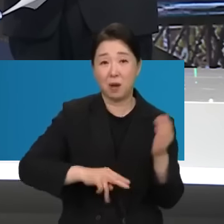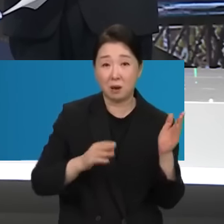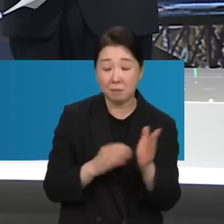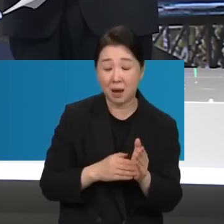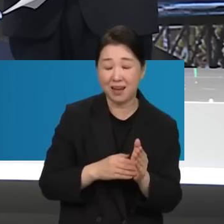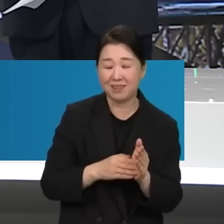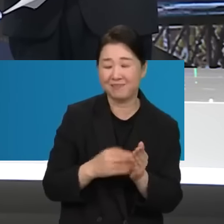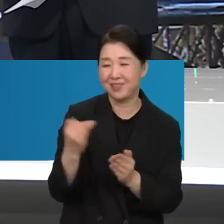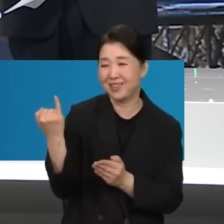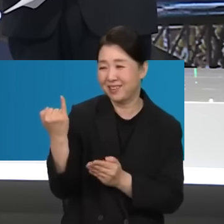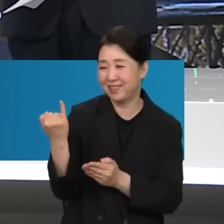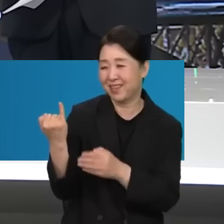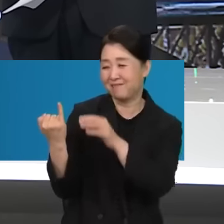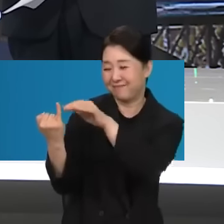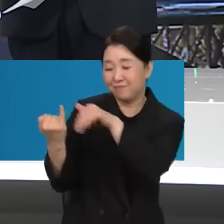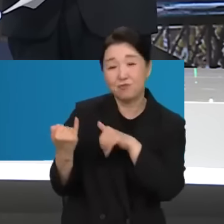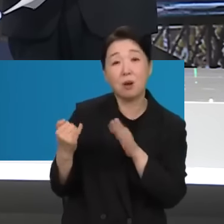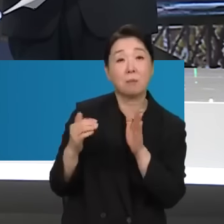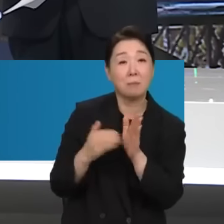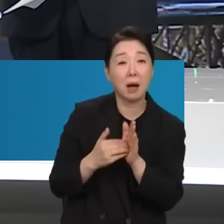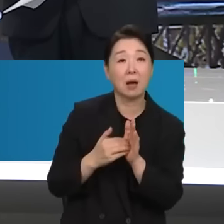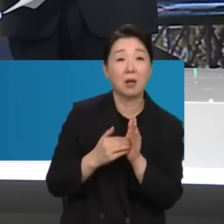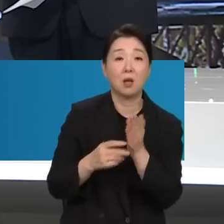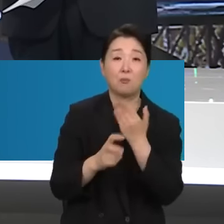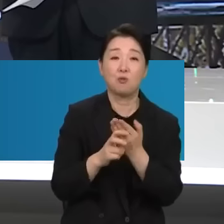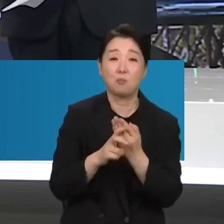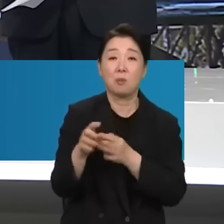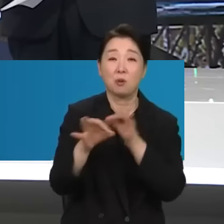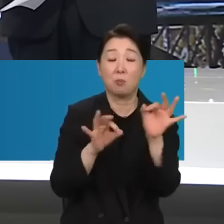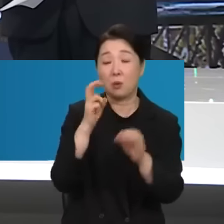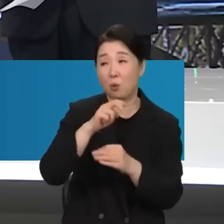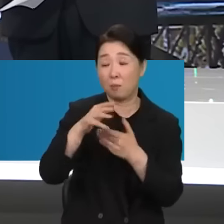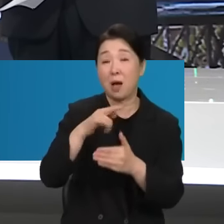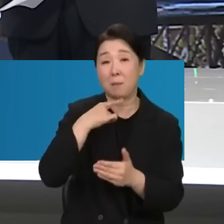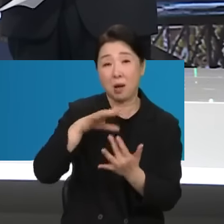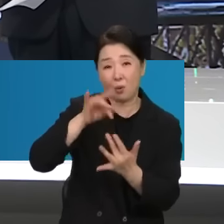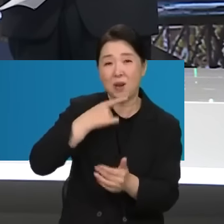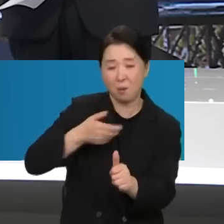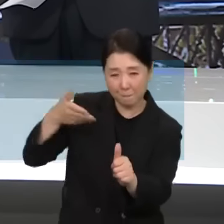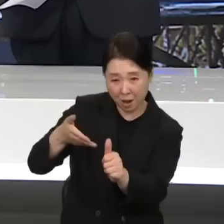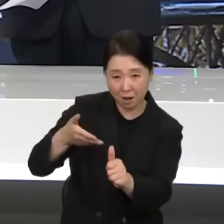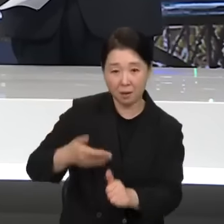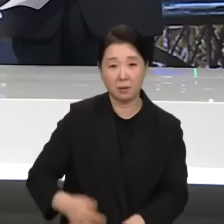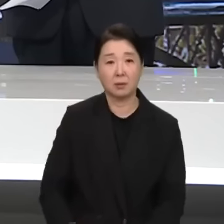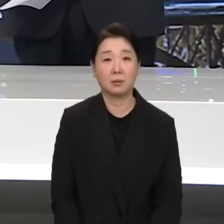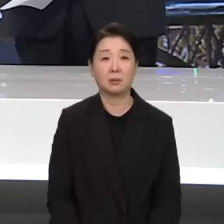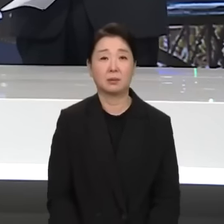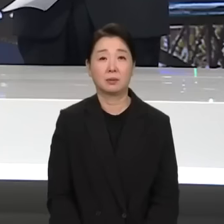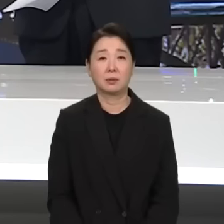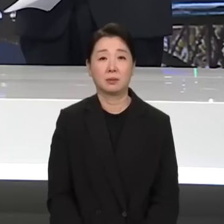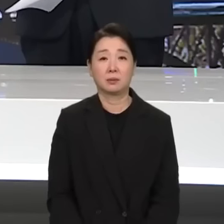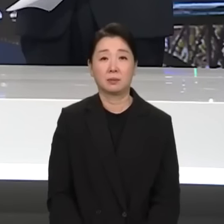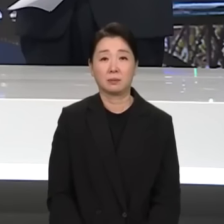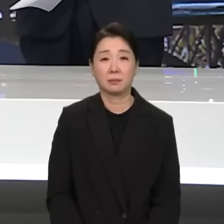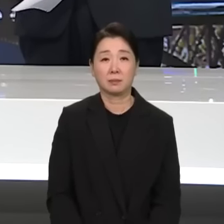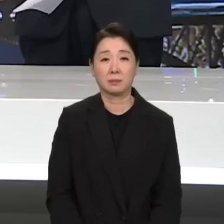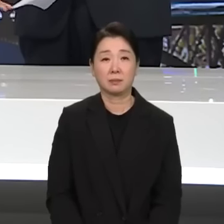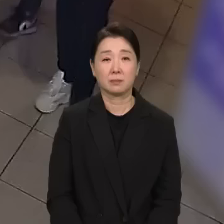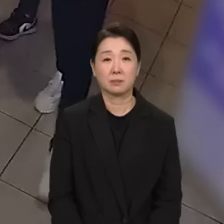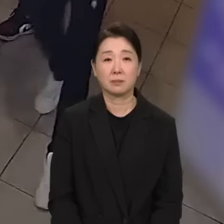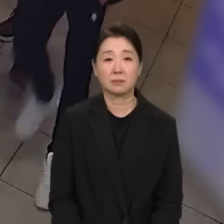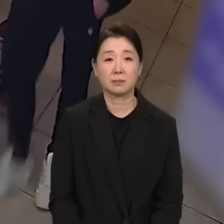이른바 도우미를 고용하는 등 불법 영업을 한 노래방만 골라 협박 대상으로 삼았습니다. 정영재 기자입니다.